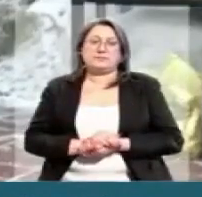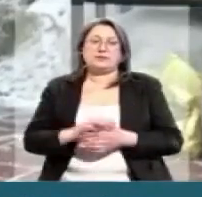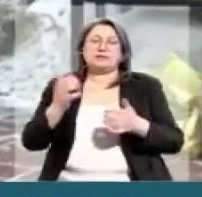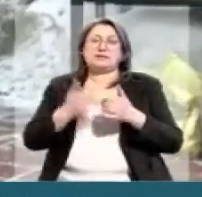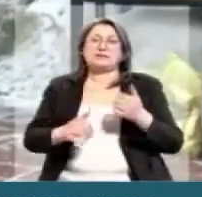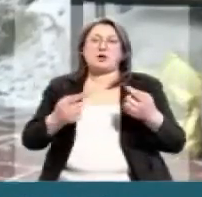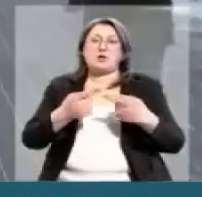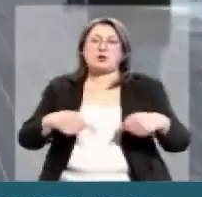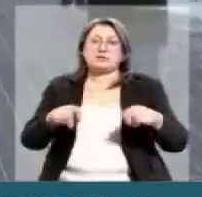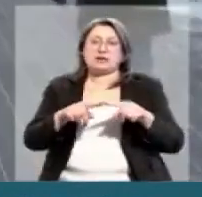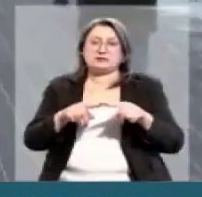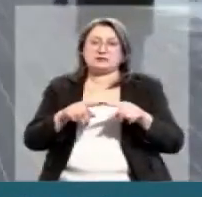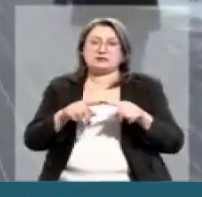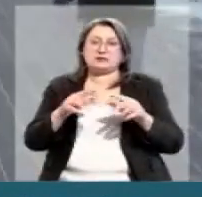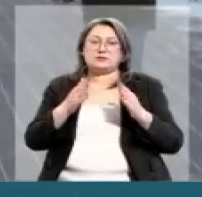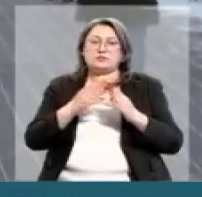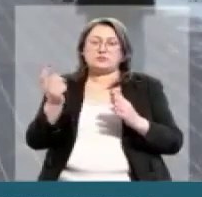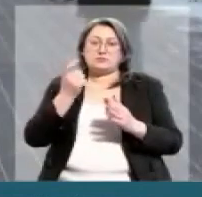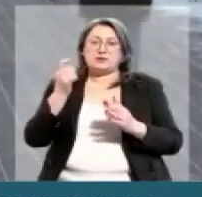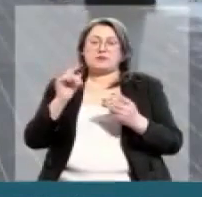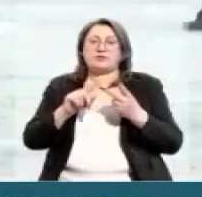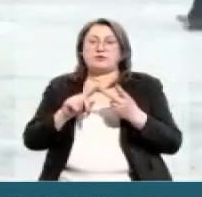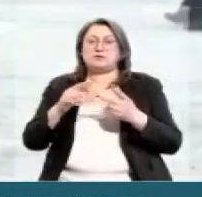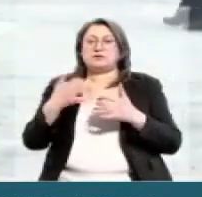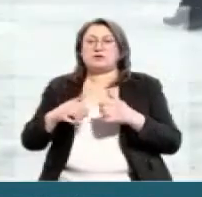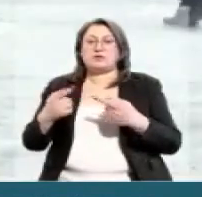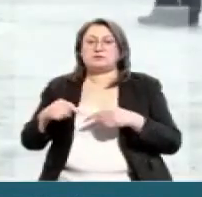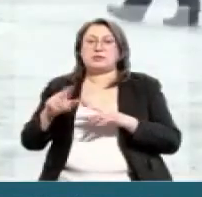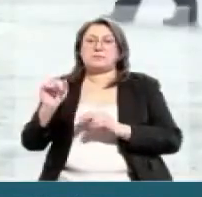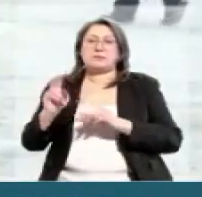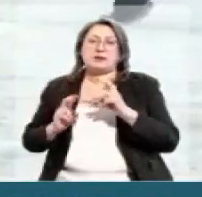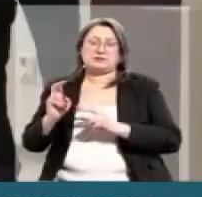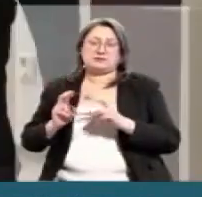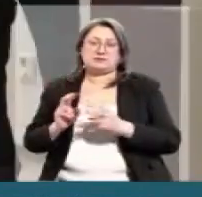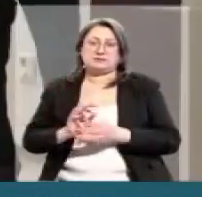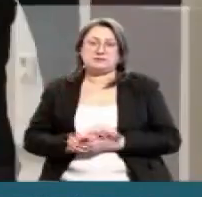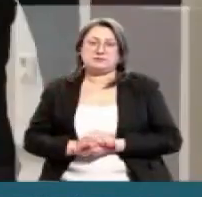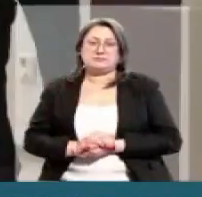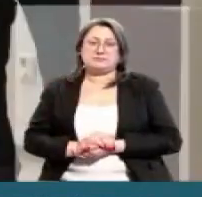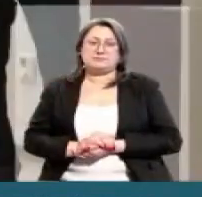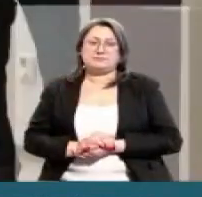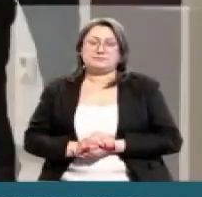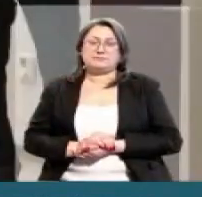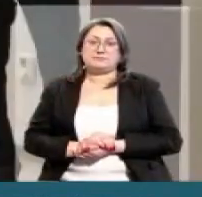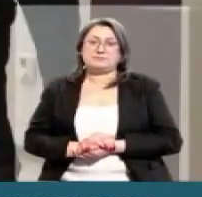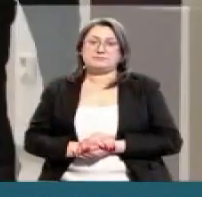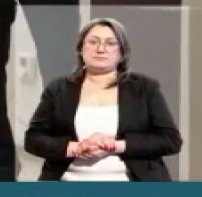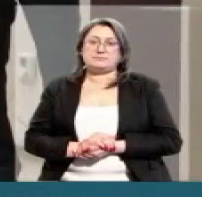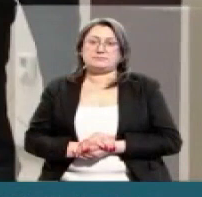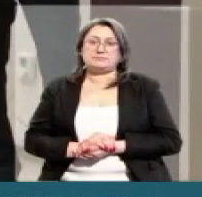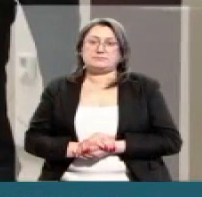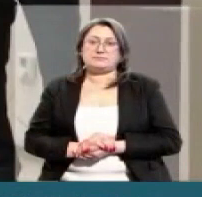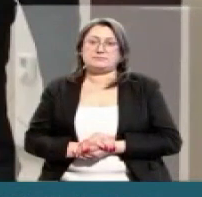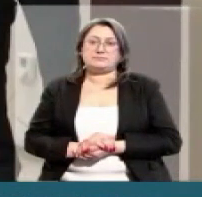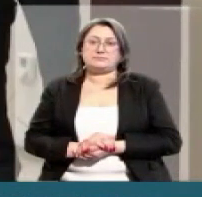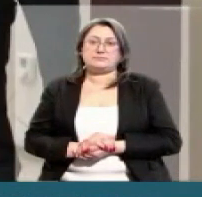орындар арасында. Орталыққа киіз үйлер орналастырылып, безендіріледі. Мұның арасынан ең үздік киіз үй таңдалып алынатын болады. Первый